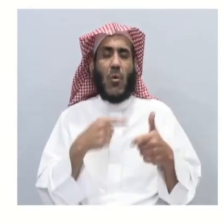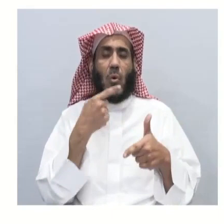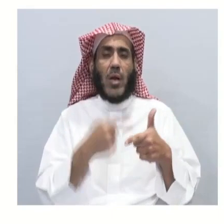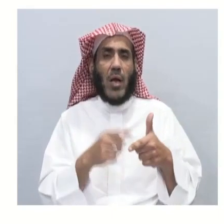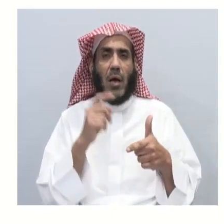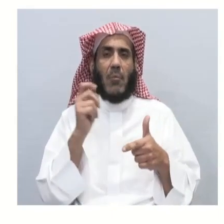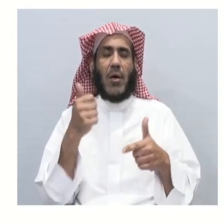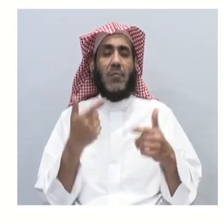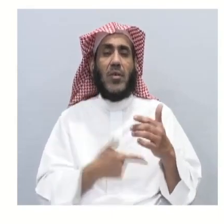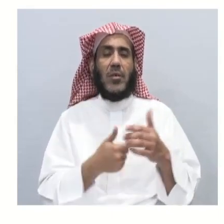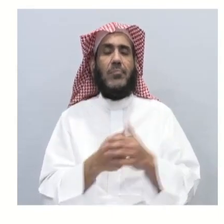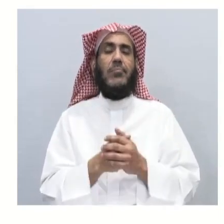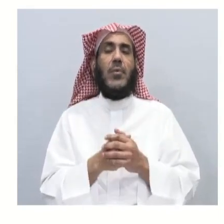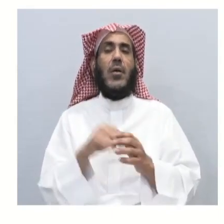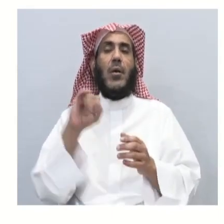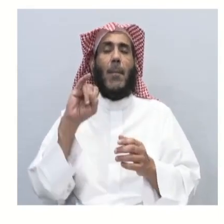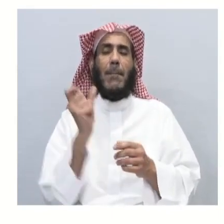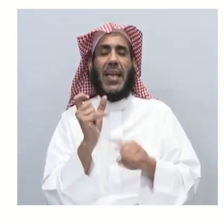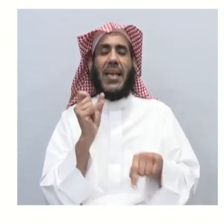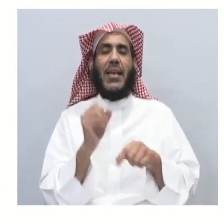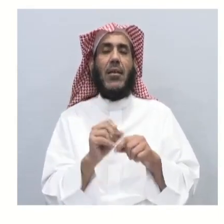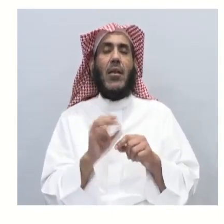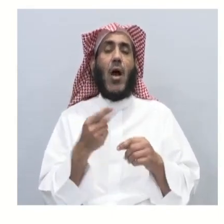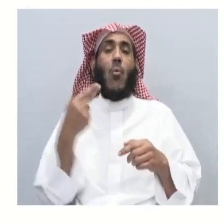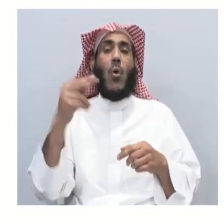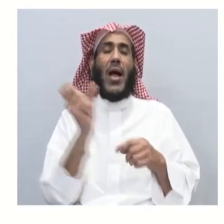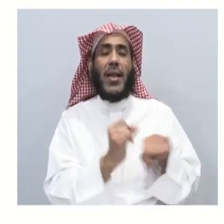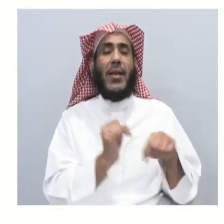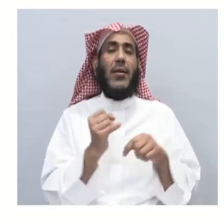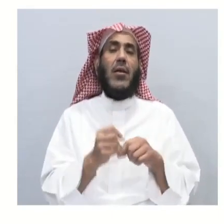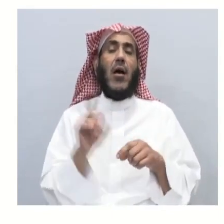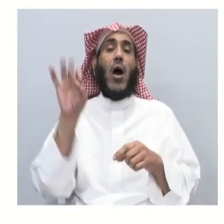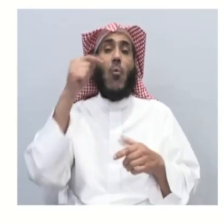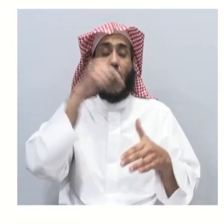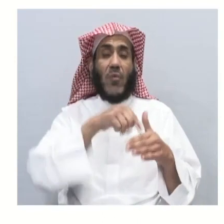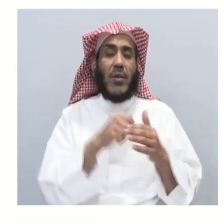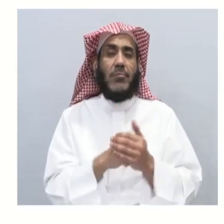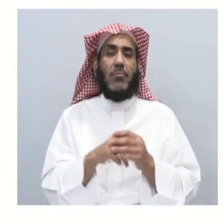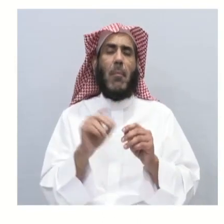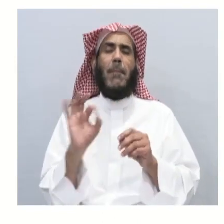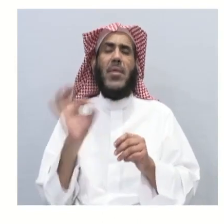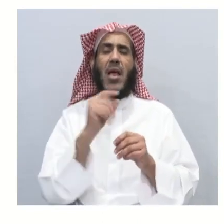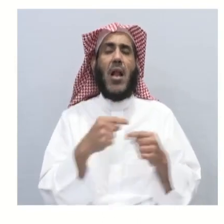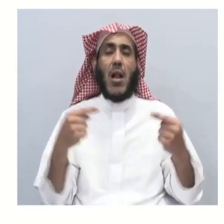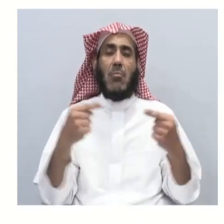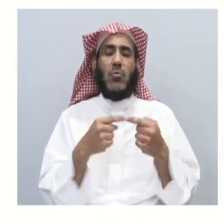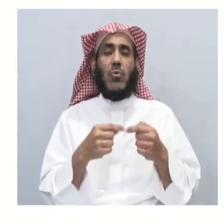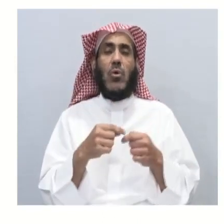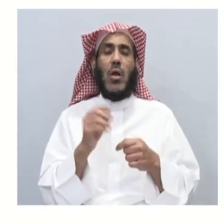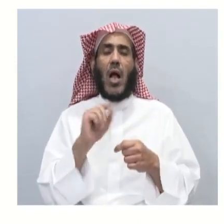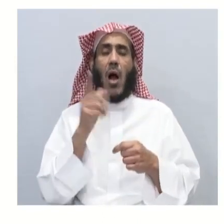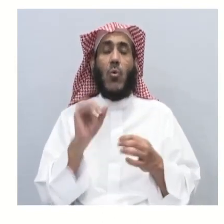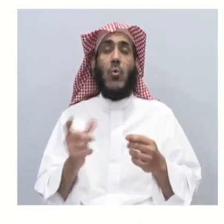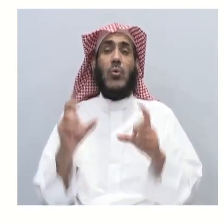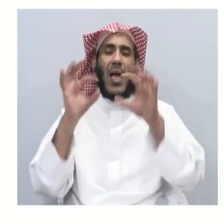حرف جر، حرف الجر، من أو عن أو في. ومثال الموصولة قوله